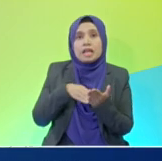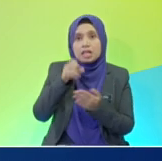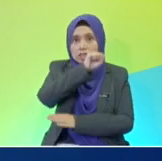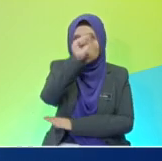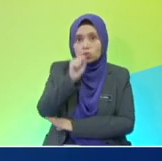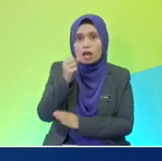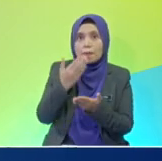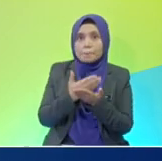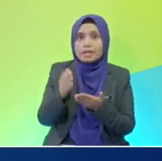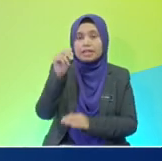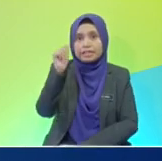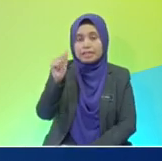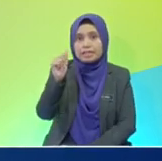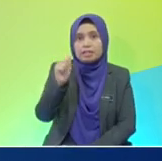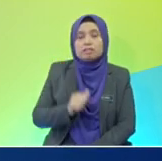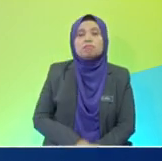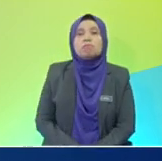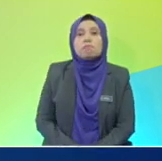bahagian ini